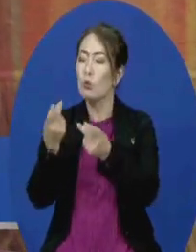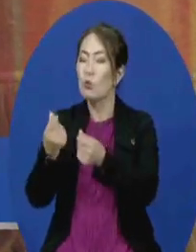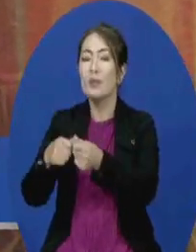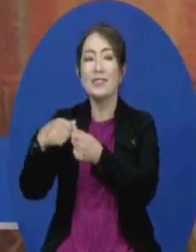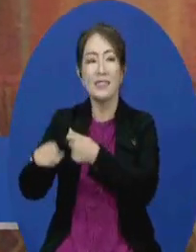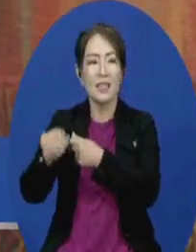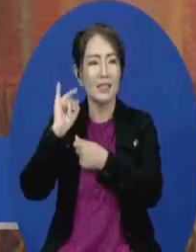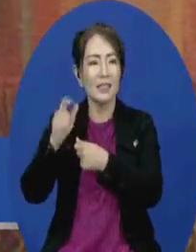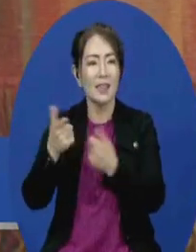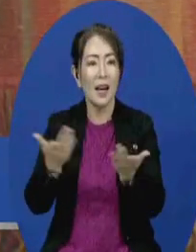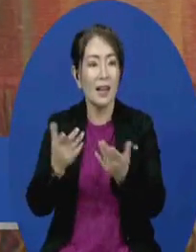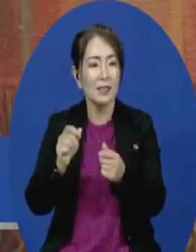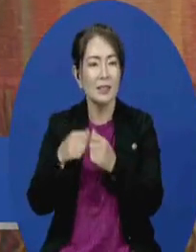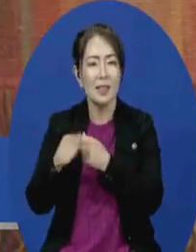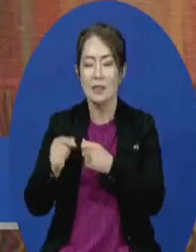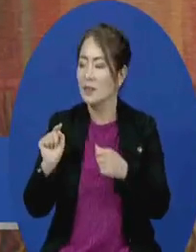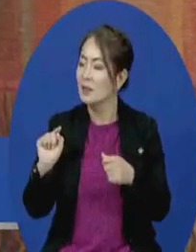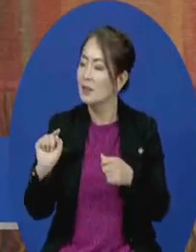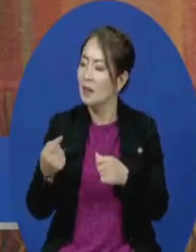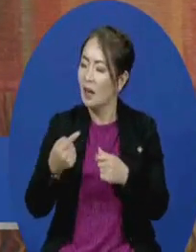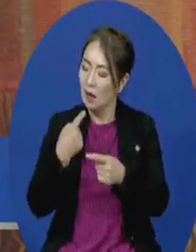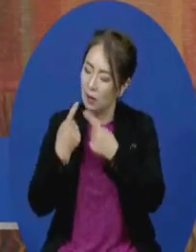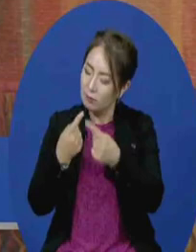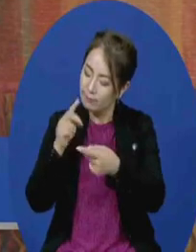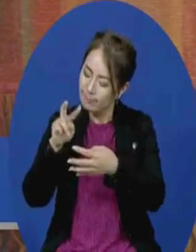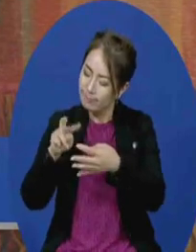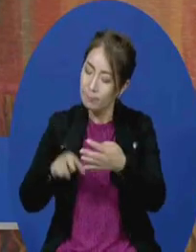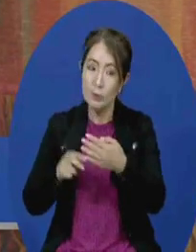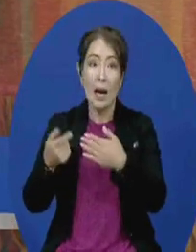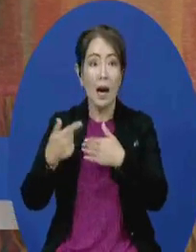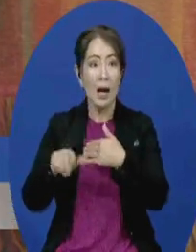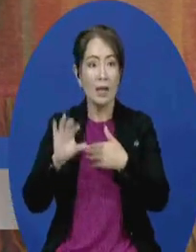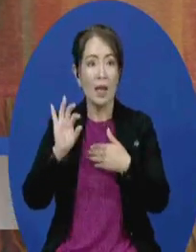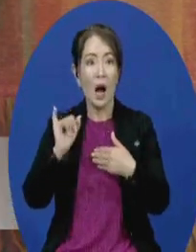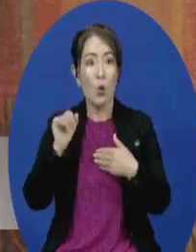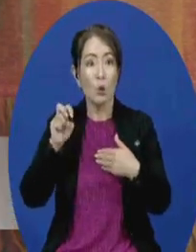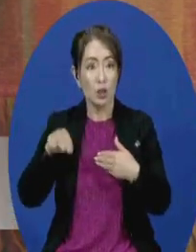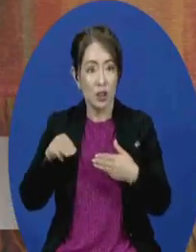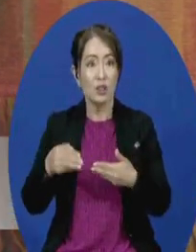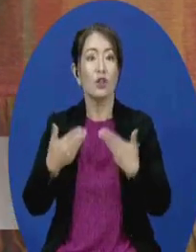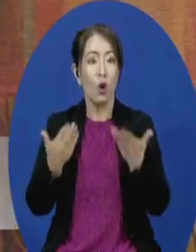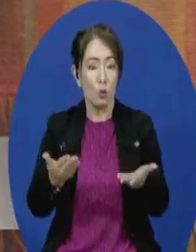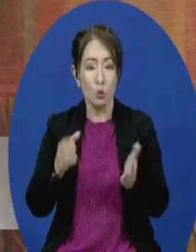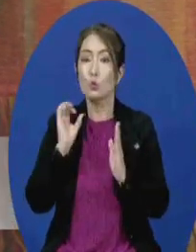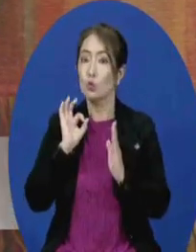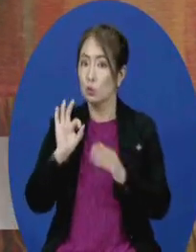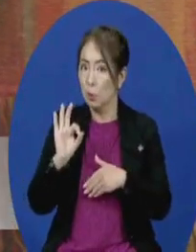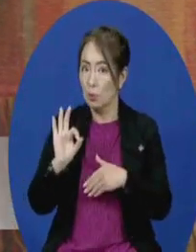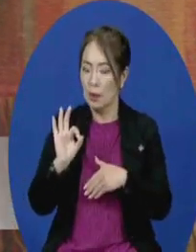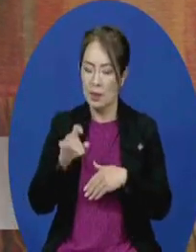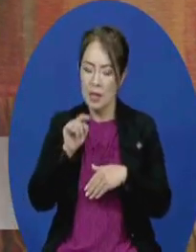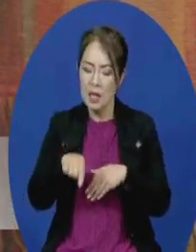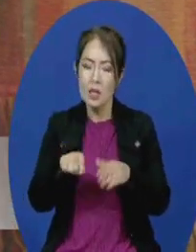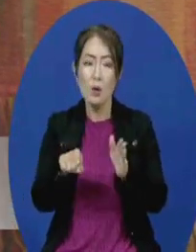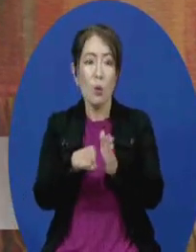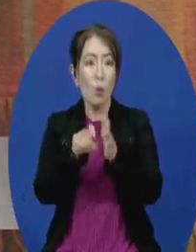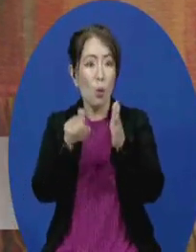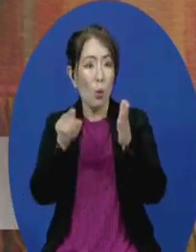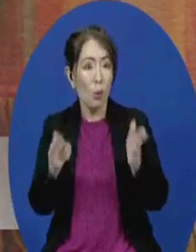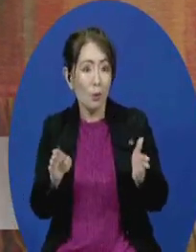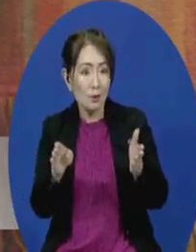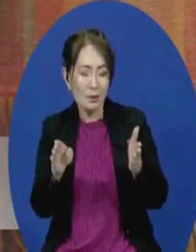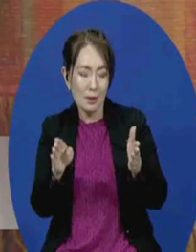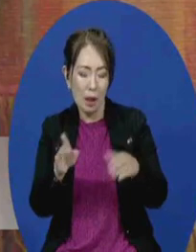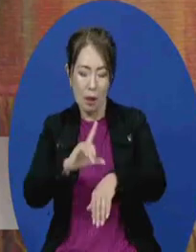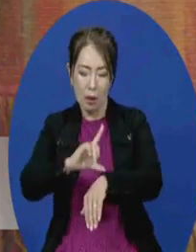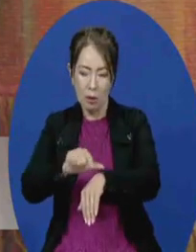санхүүгийн тал дээр бас дэлгэрэнгүй бол дахиж бас хөндлөнгийн аудит гаргах нь зүйтэй байна. Хөндлөнгийн аудит оруулаад бас яг энэ хуцаа